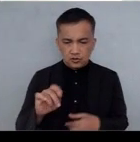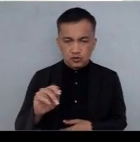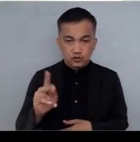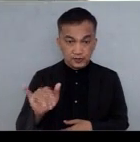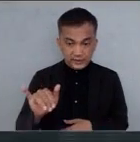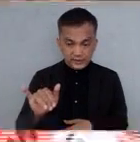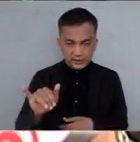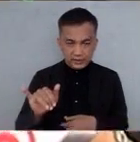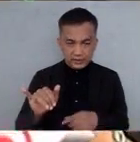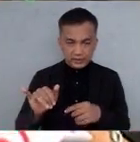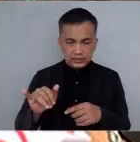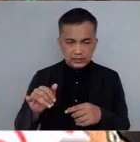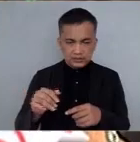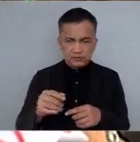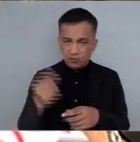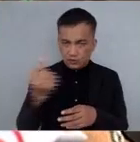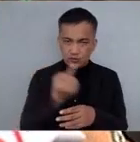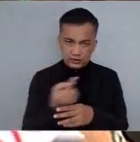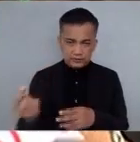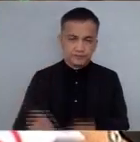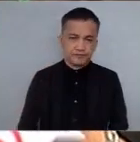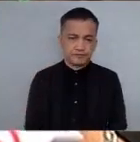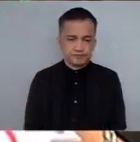isang linggo. Pag-aaralan pa ng doktor